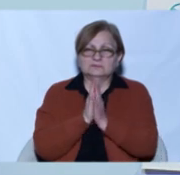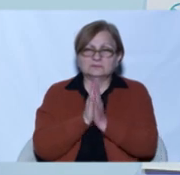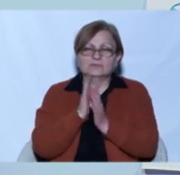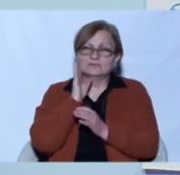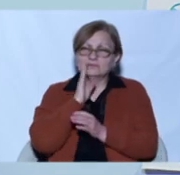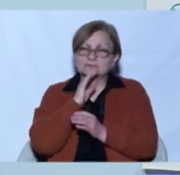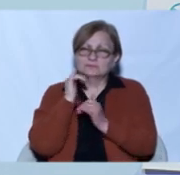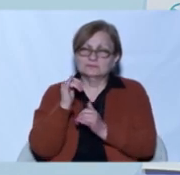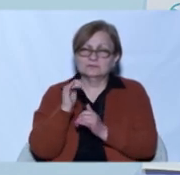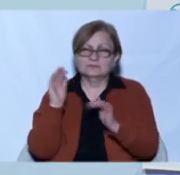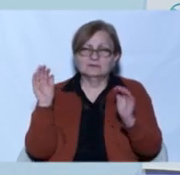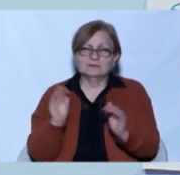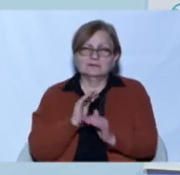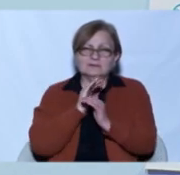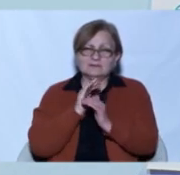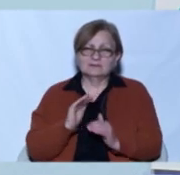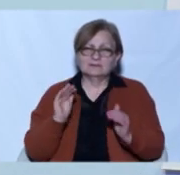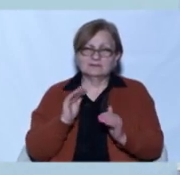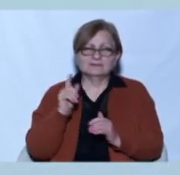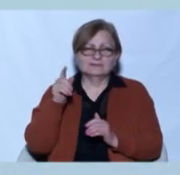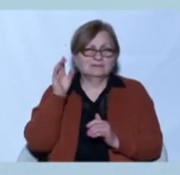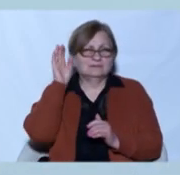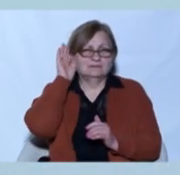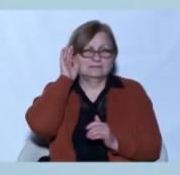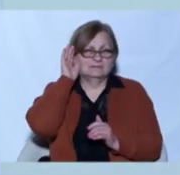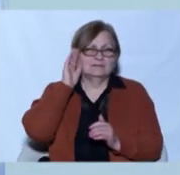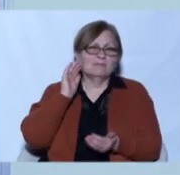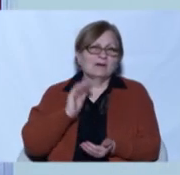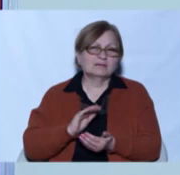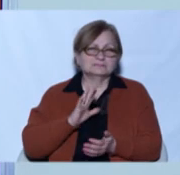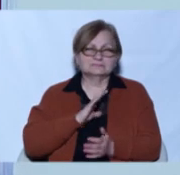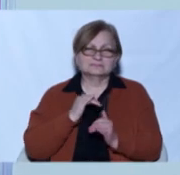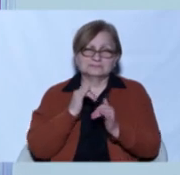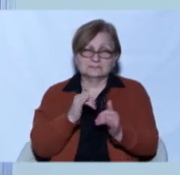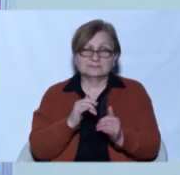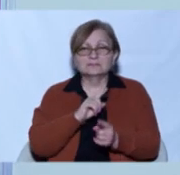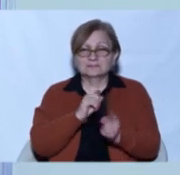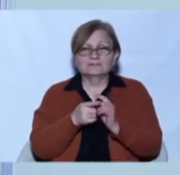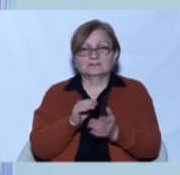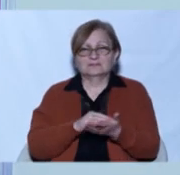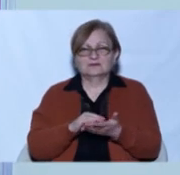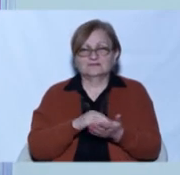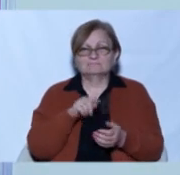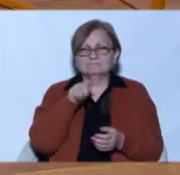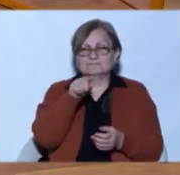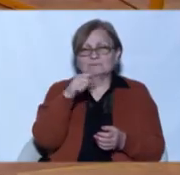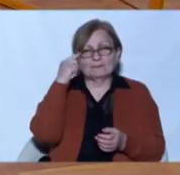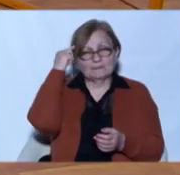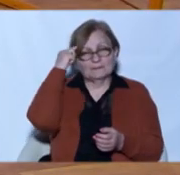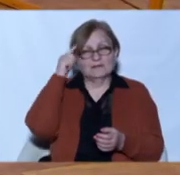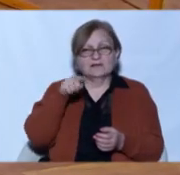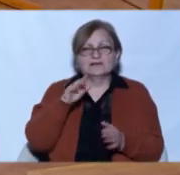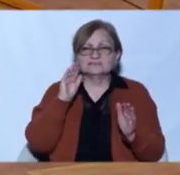დედას, გიმღეროთ ის, რასაც ხშირად გიმღერდათ ბავშვობაში. და თქვენი ფიქრი, რასაც ეს